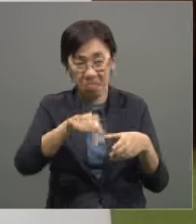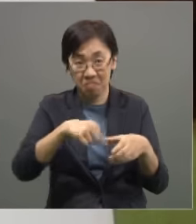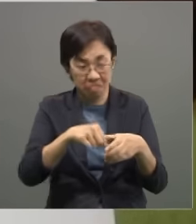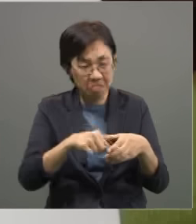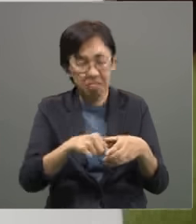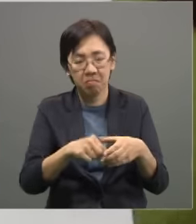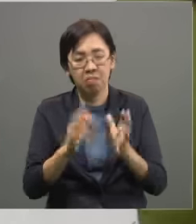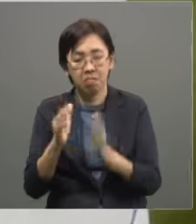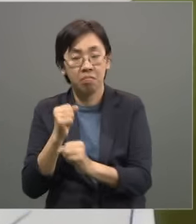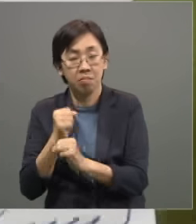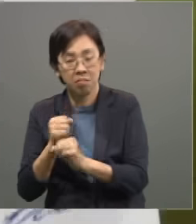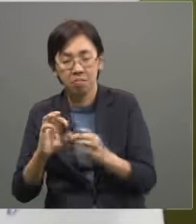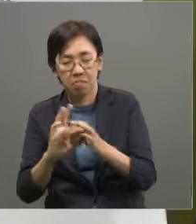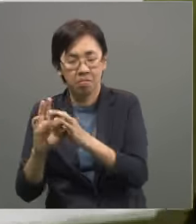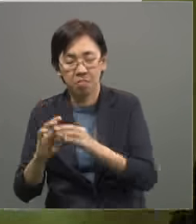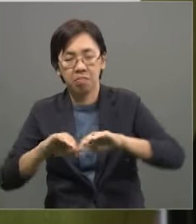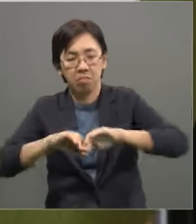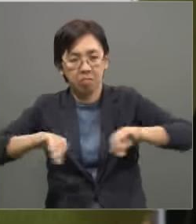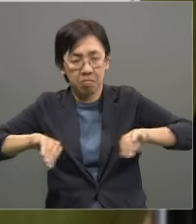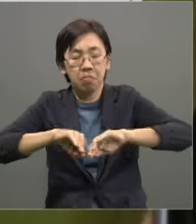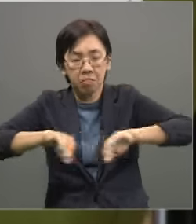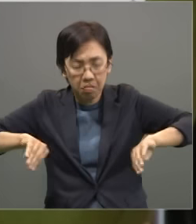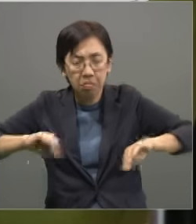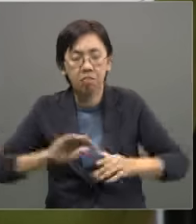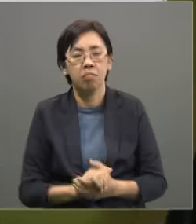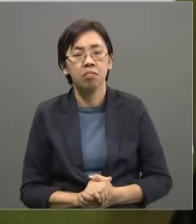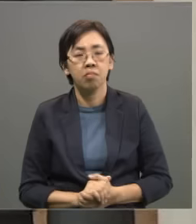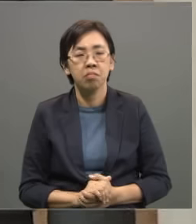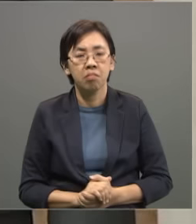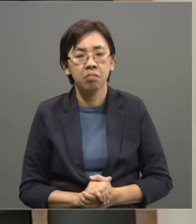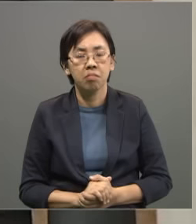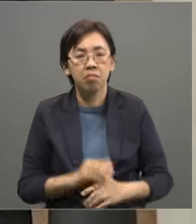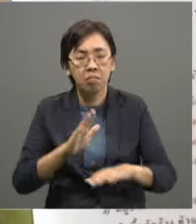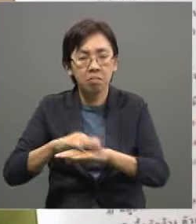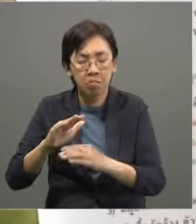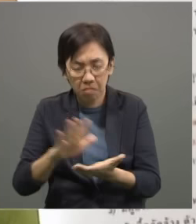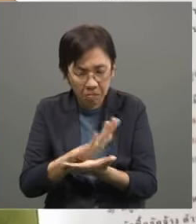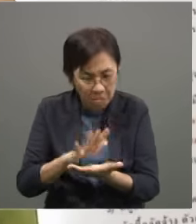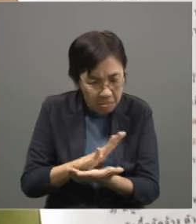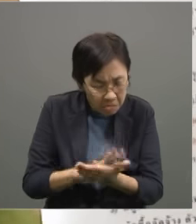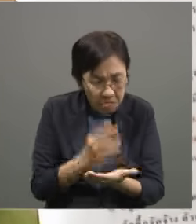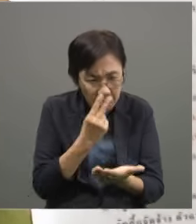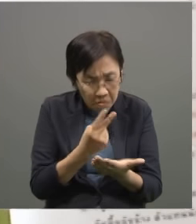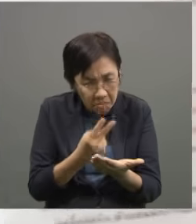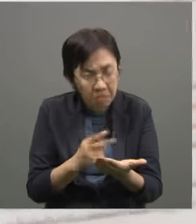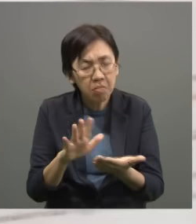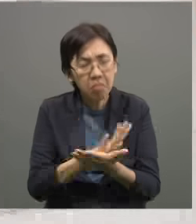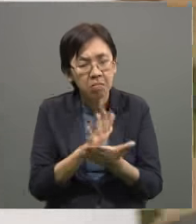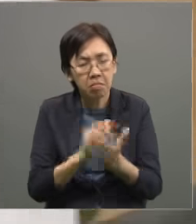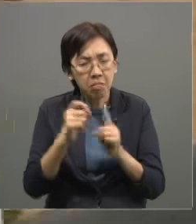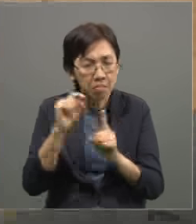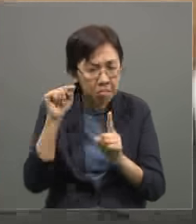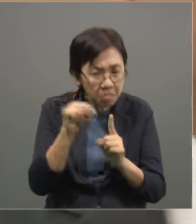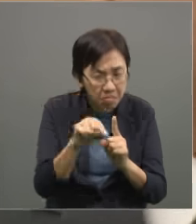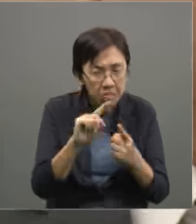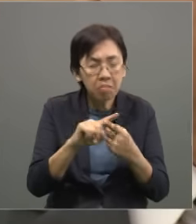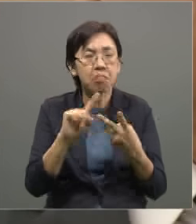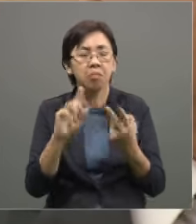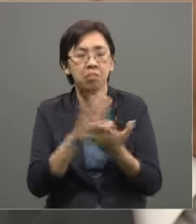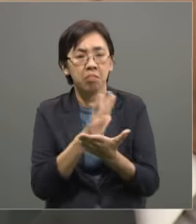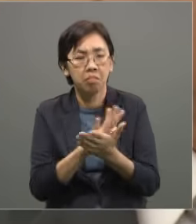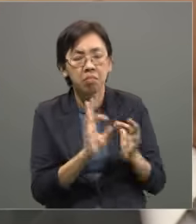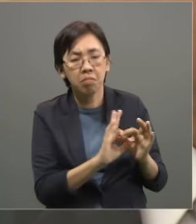กลุ่มเจ้าหน้าที่ที่เกี่ยวข้องกับคดีนี้นะครับรวมถึงจะมีการเรียกเอกสารเกี่ยวกับรายละเอียดคำสั่งและเอกสารที่เกี่ยวข้